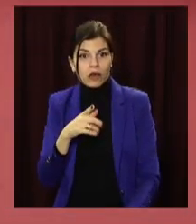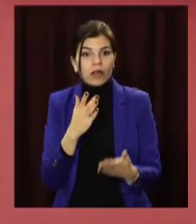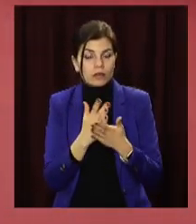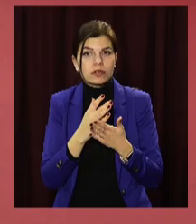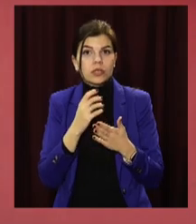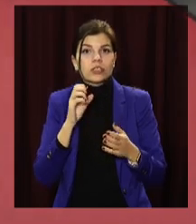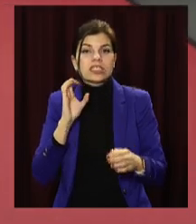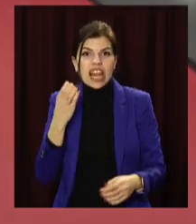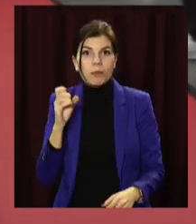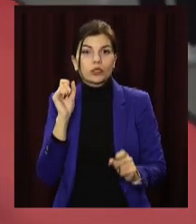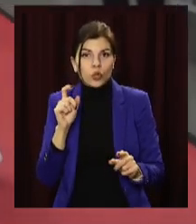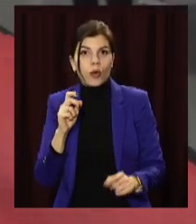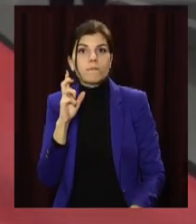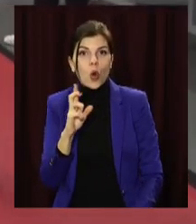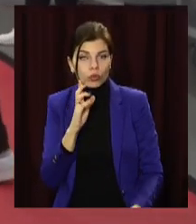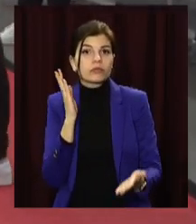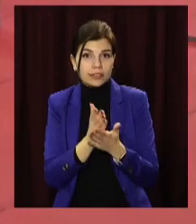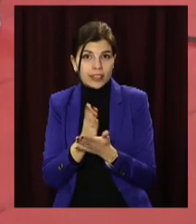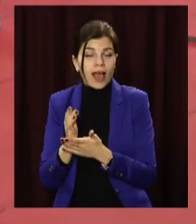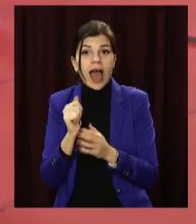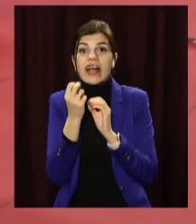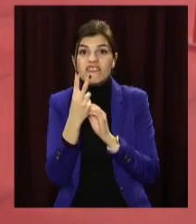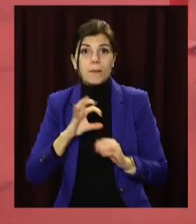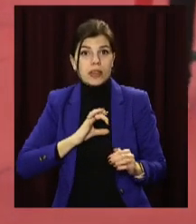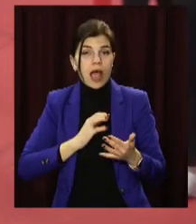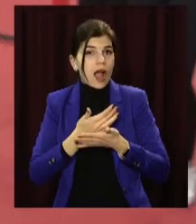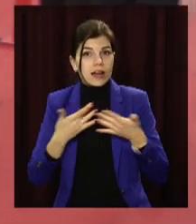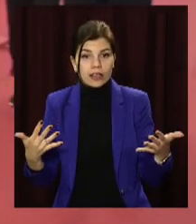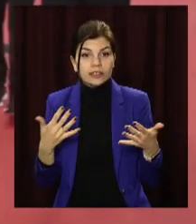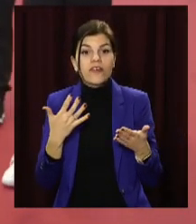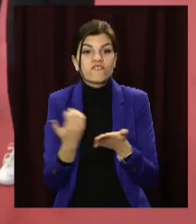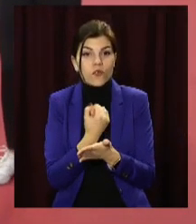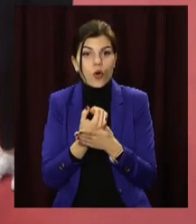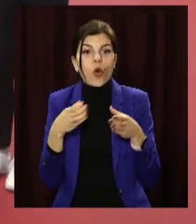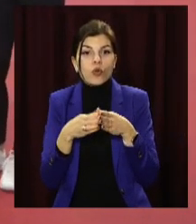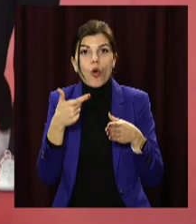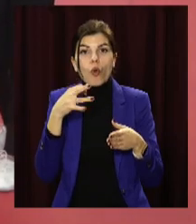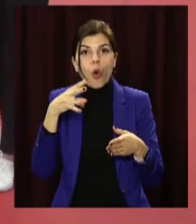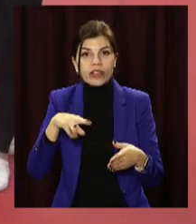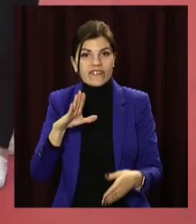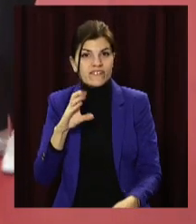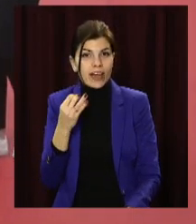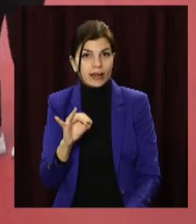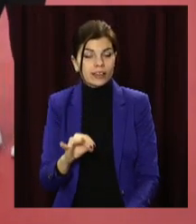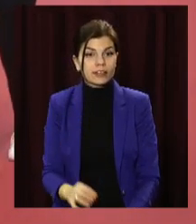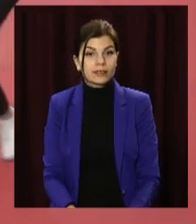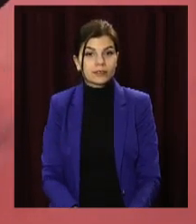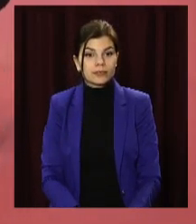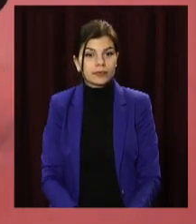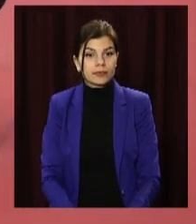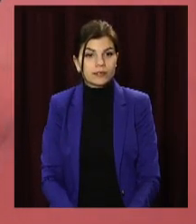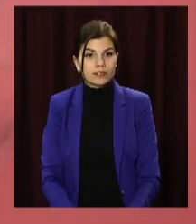золотих, 3 срібні та 2 бронзові медалі. А 12 медалей різного гатунку завоював клуб «Голдвей».